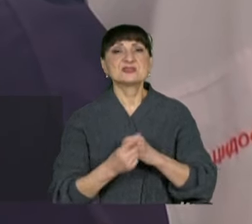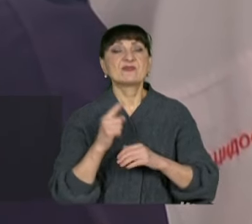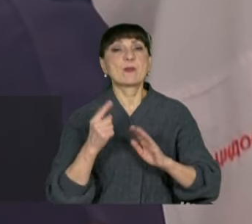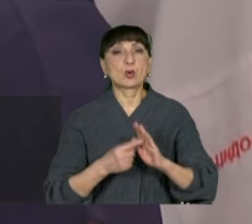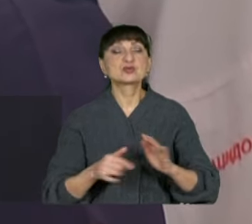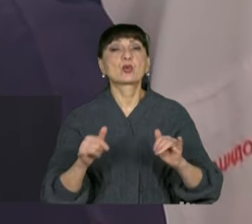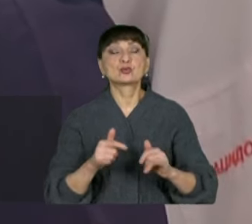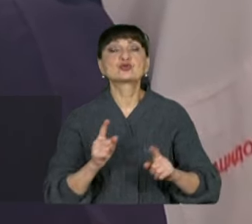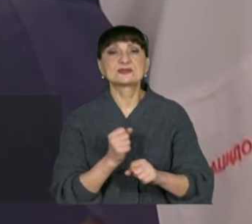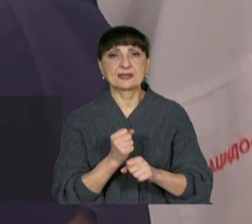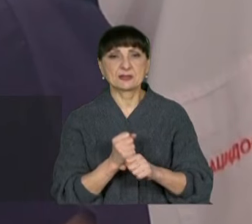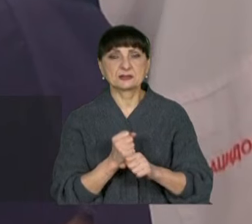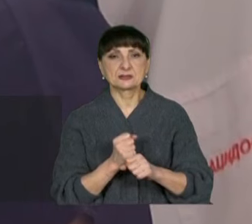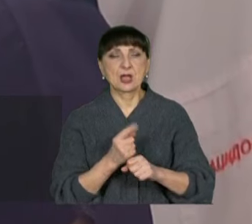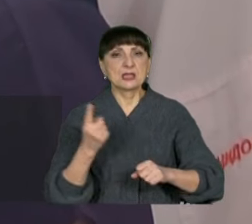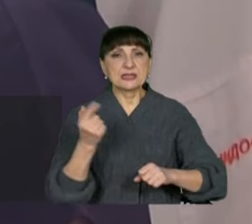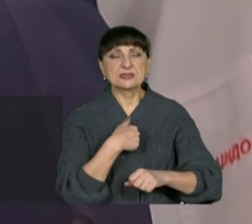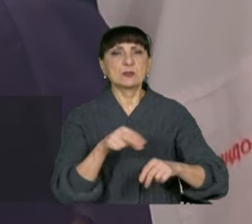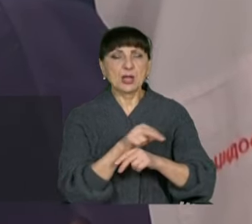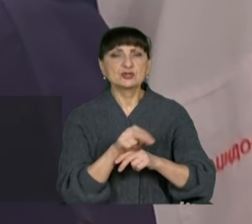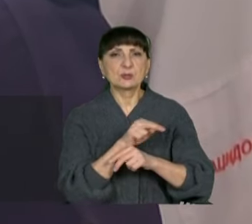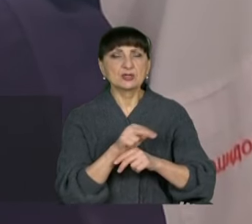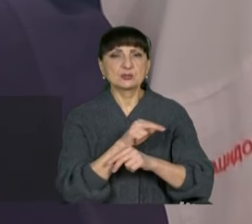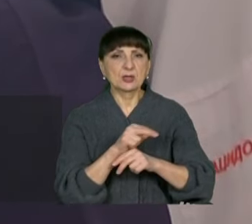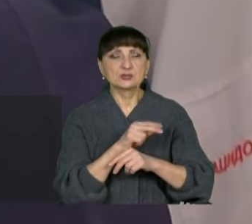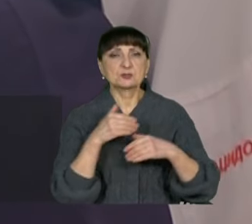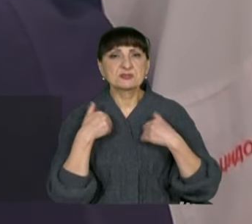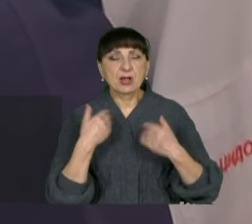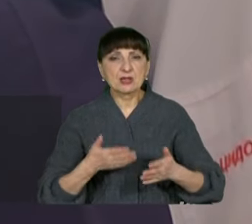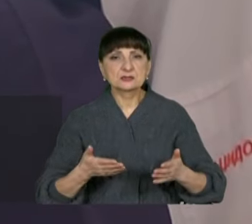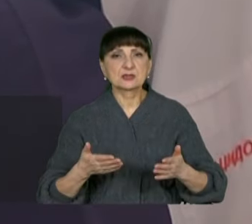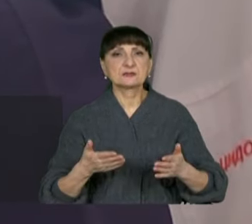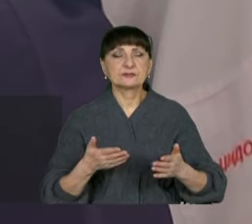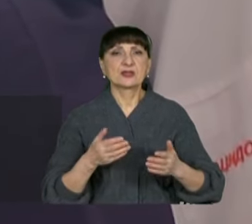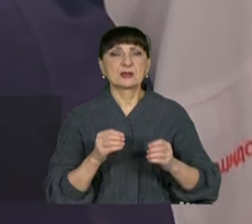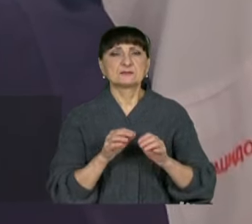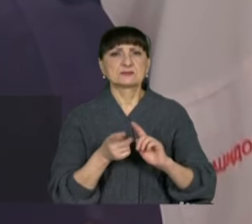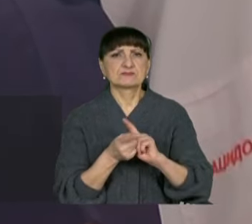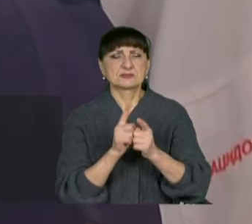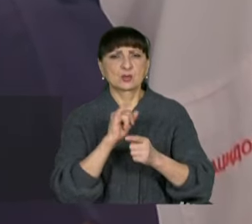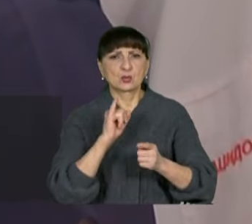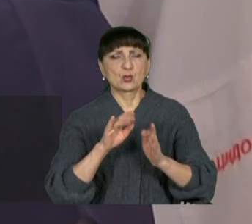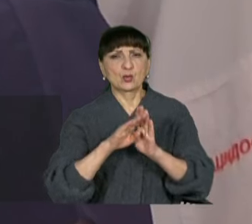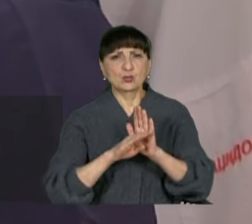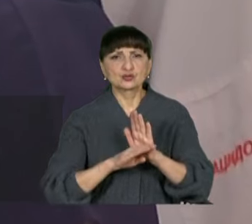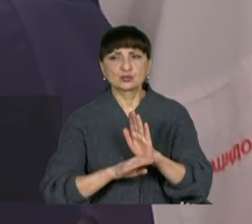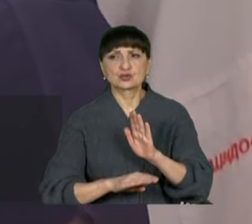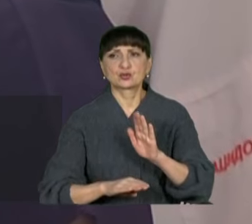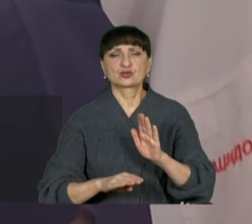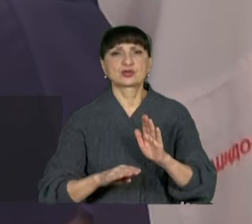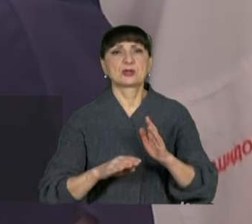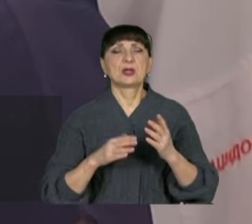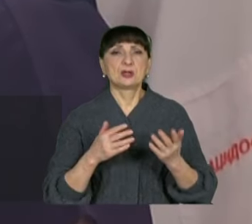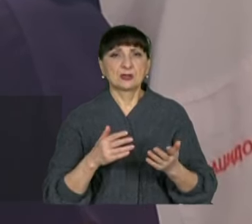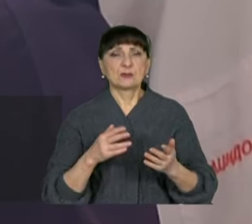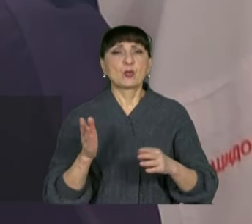тогда, то есть учитывая то, что неделю мы лечим, толку нету, некротические ткани изменены, мы постоянные этапные